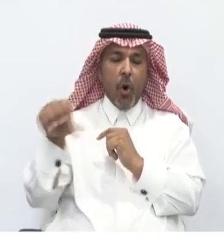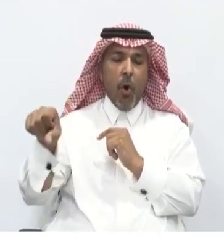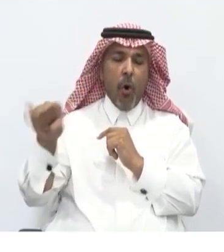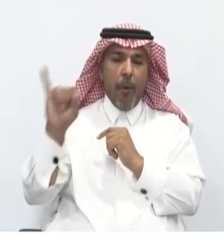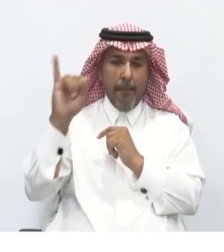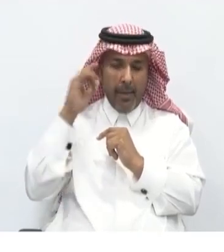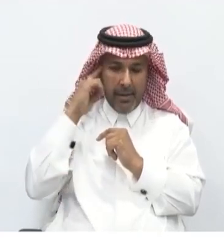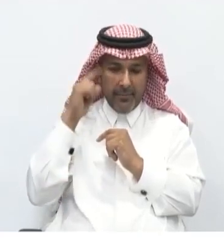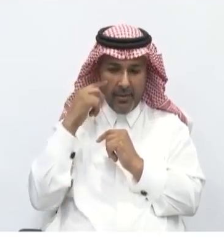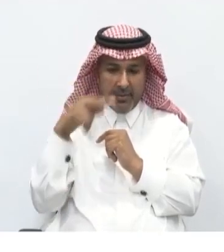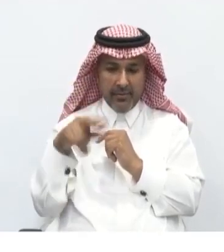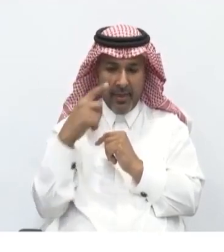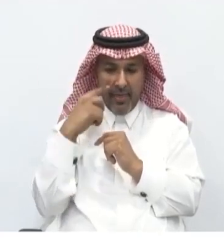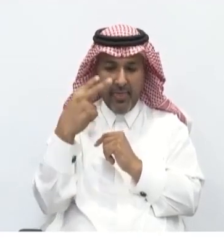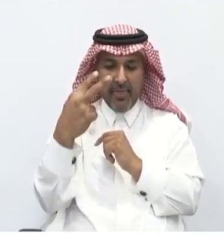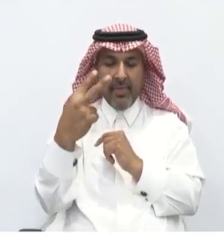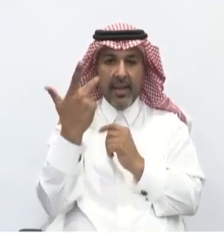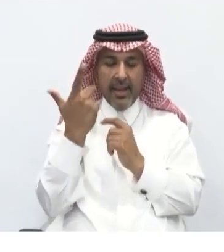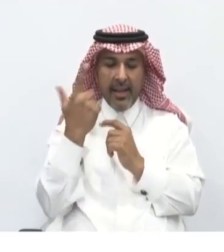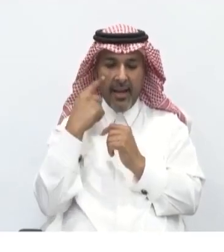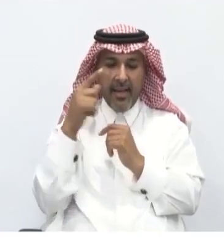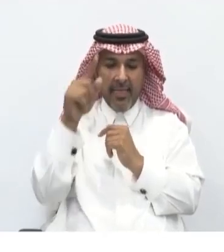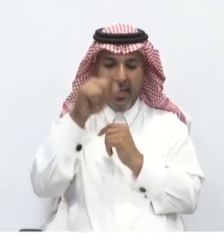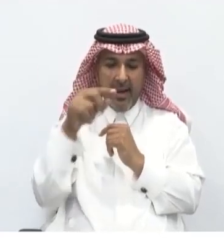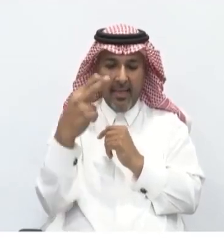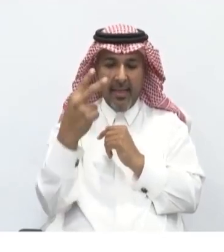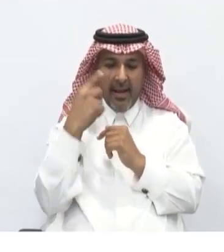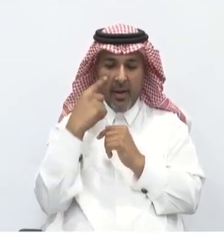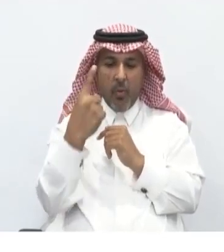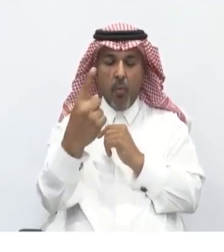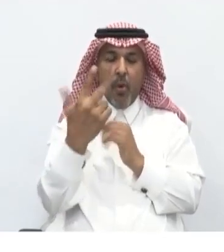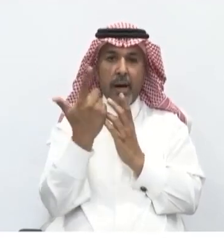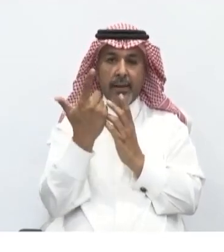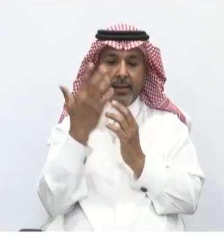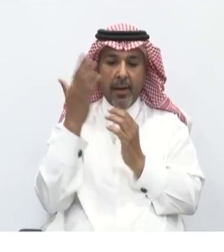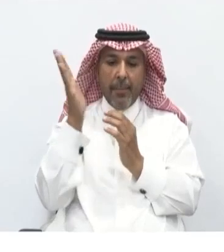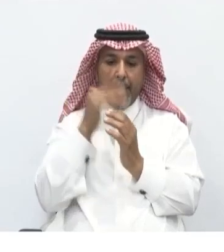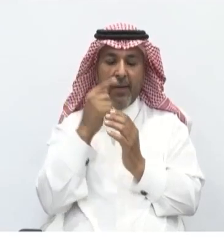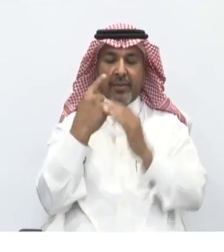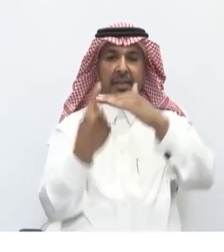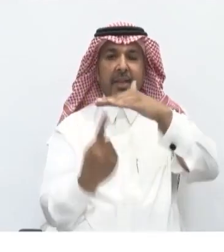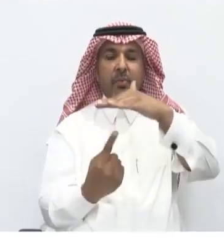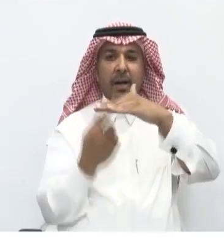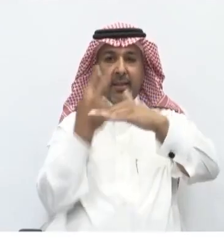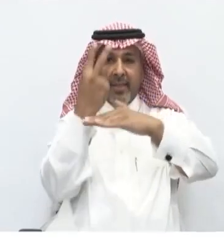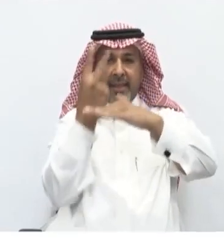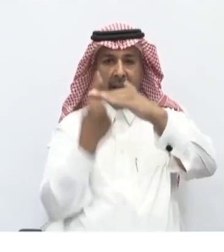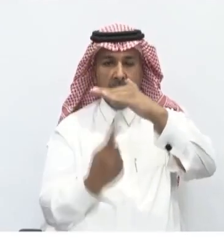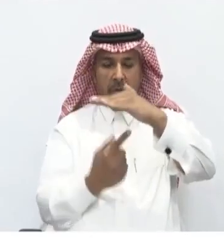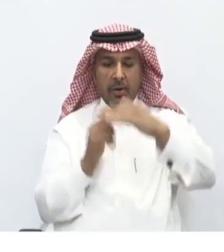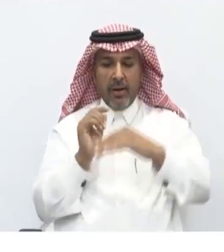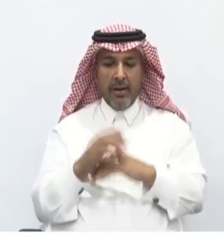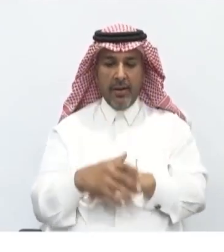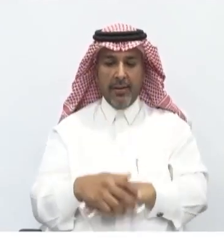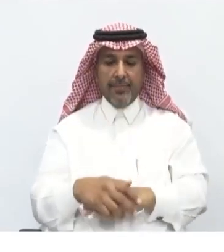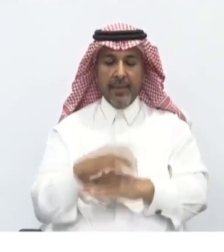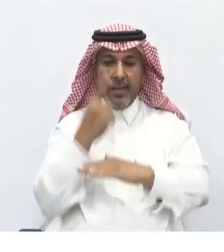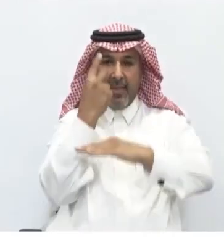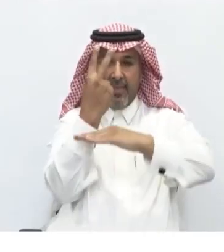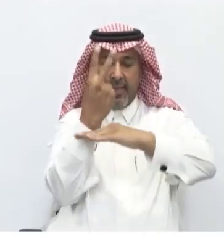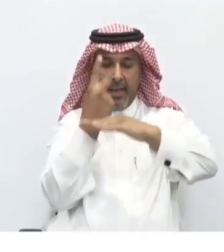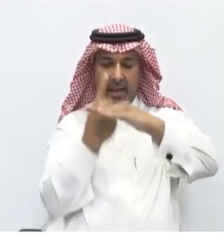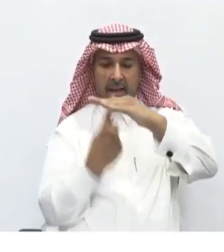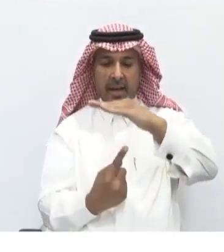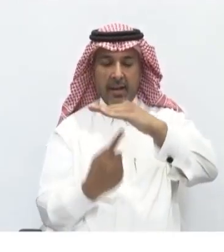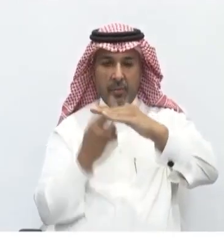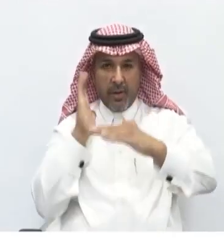من اين اتيت باثنين المعامل ومن اين اتيت بالواحد هنا لم يكتب اذا هو واحد اذا اثنين مول من البوتاسيوم